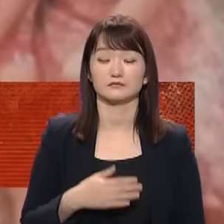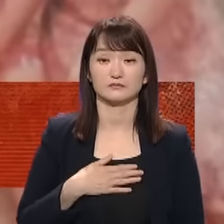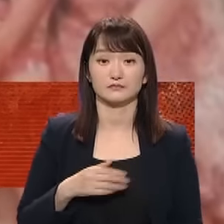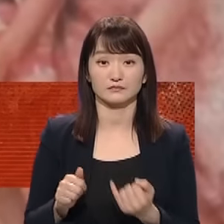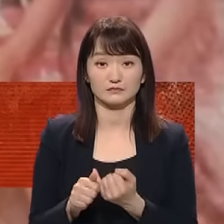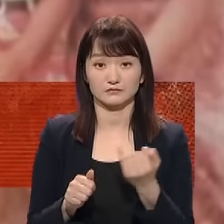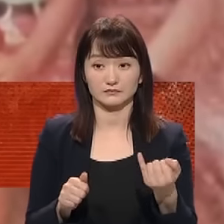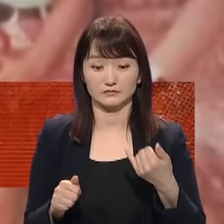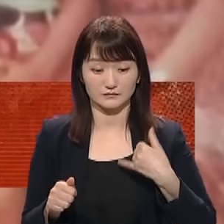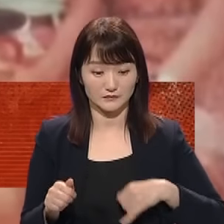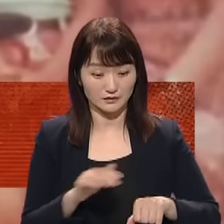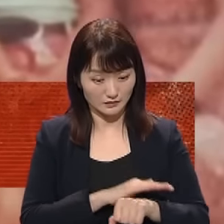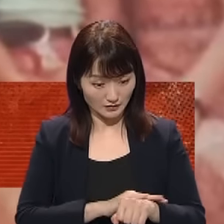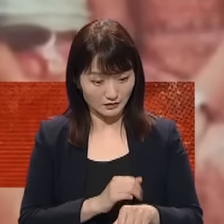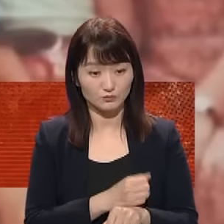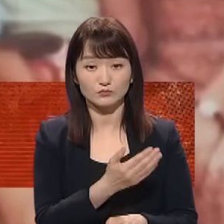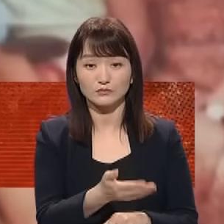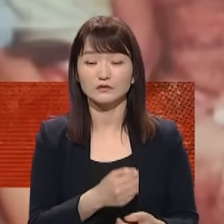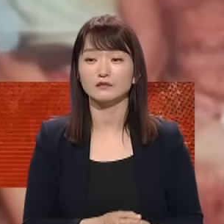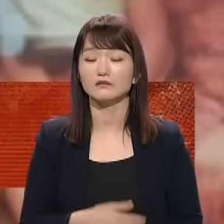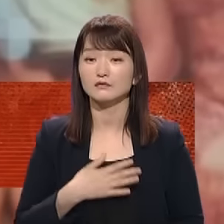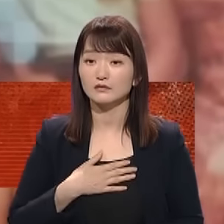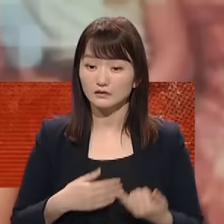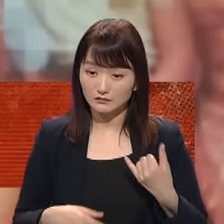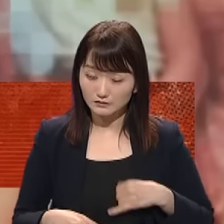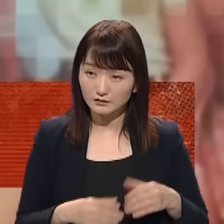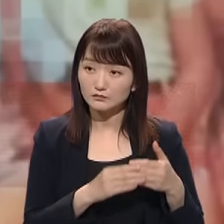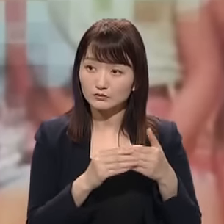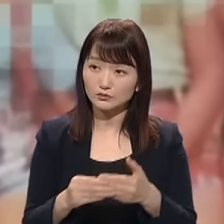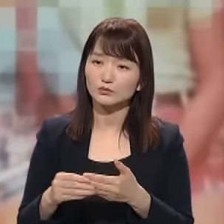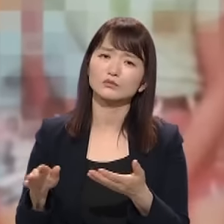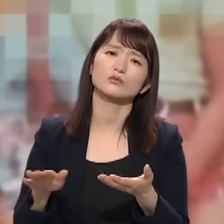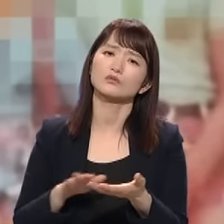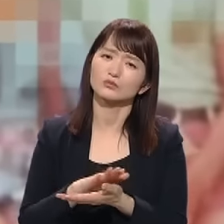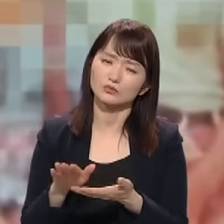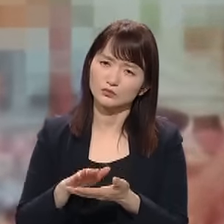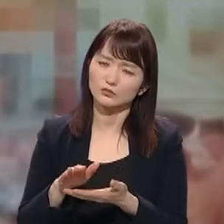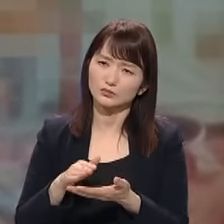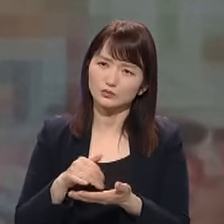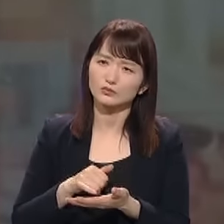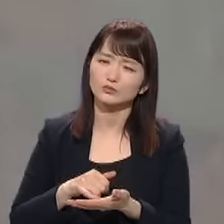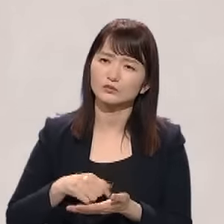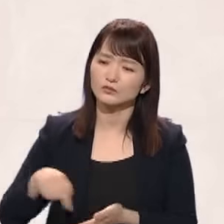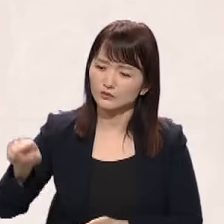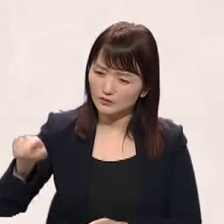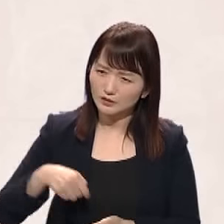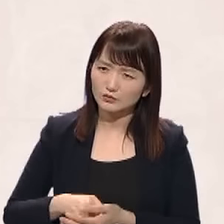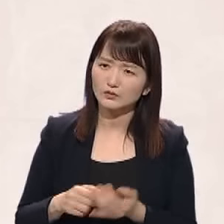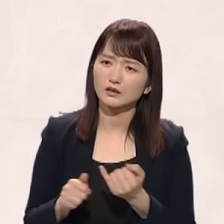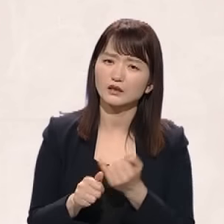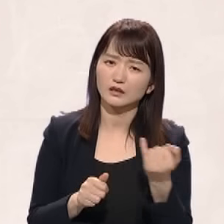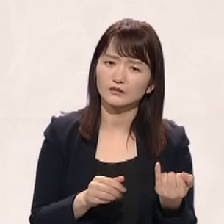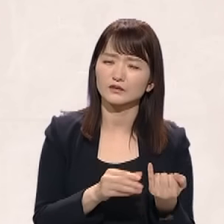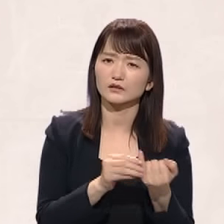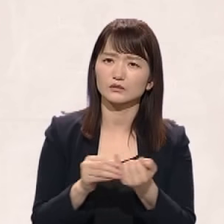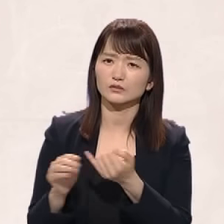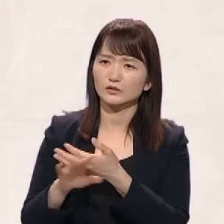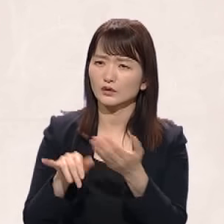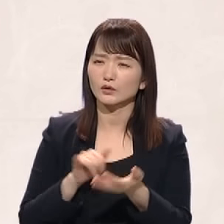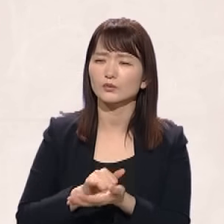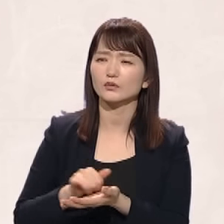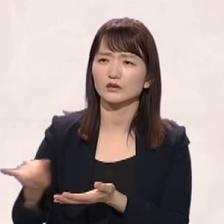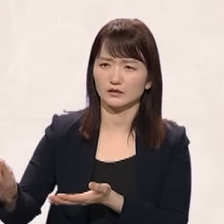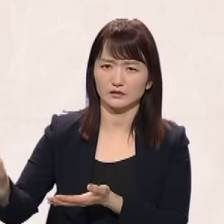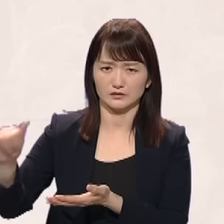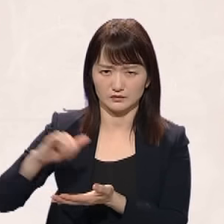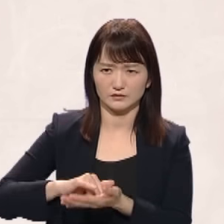아내하고 자식들에게 잘 대줬다. 난 자식들 데리고 이렇게 놀러도 댕겼고 아내하고도 해외여행도 다녔다 이렇게 주장을 한 건데요. 유성 매직으로